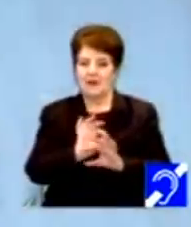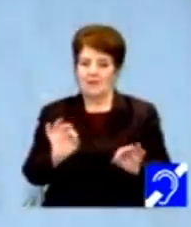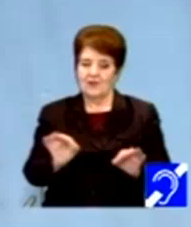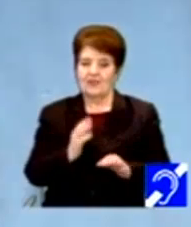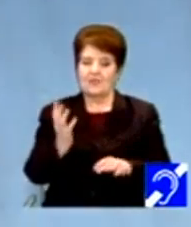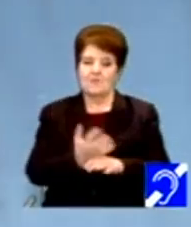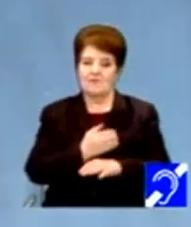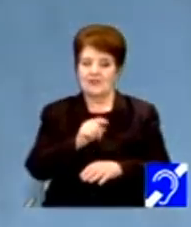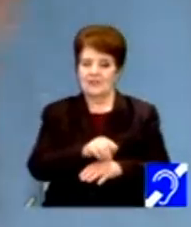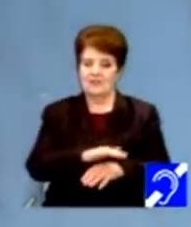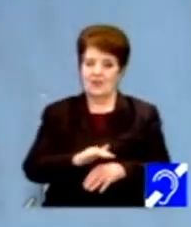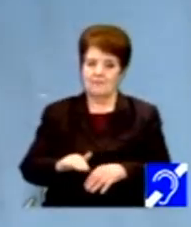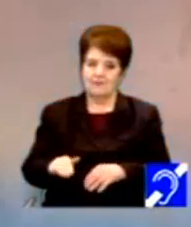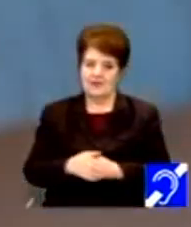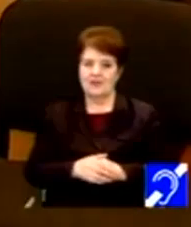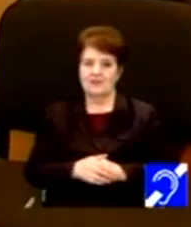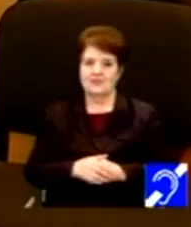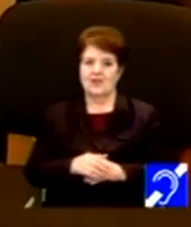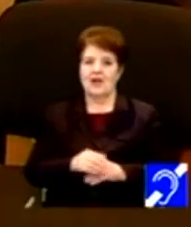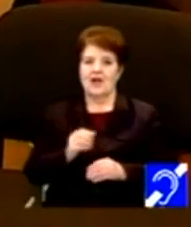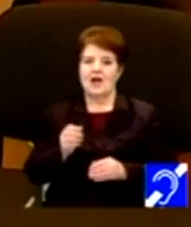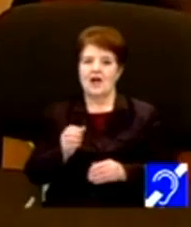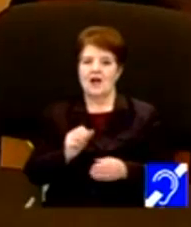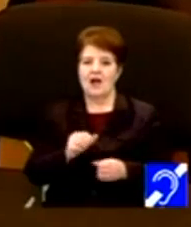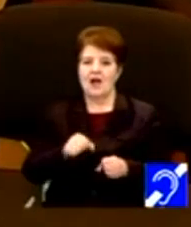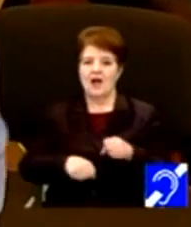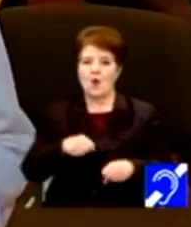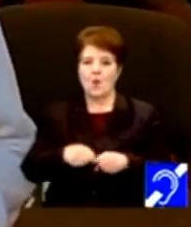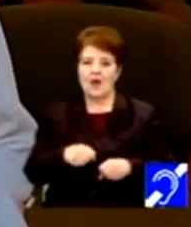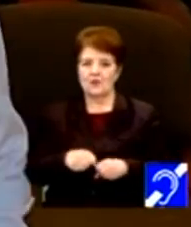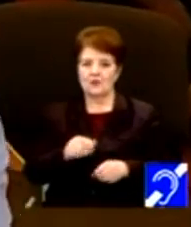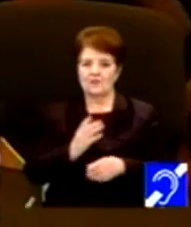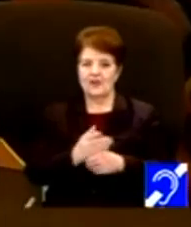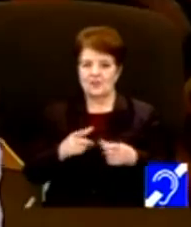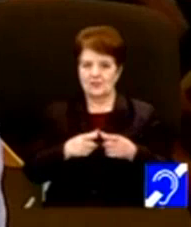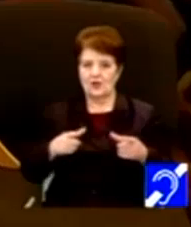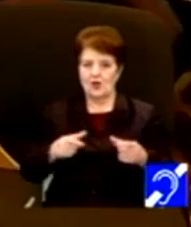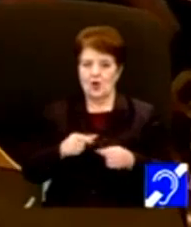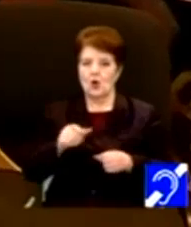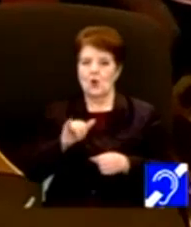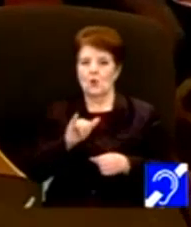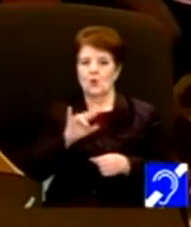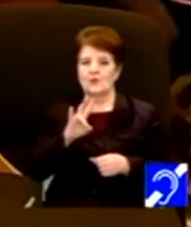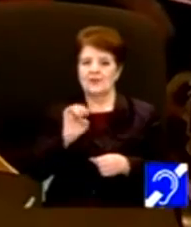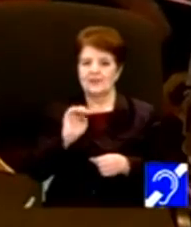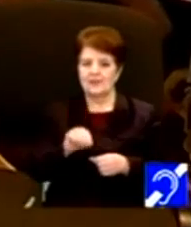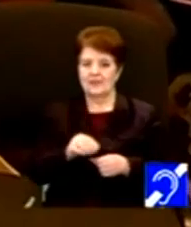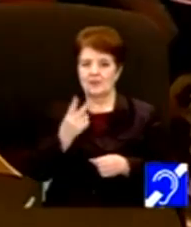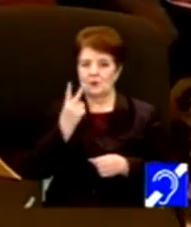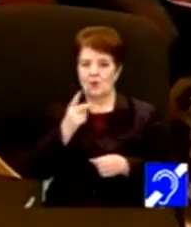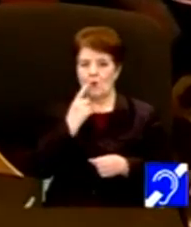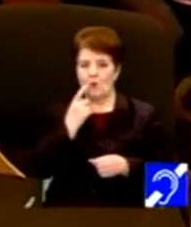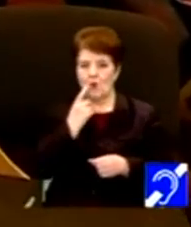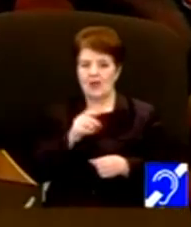aflat-o tot de la cei mici. Aluatul se face din un pachetel de unt, două